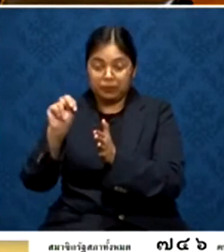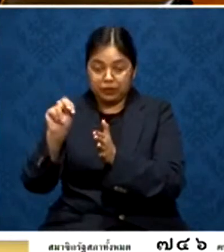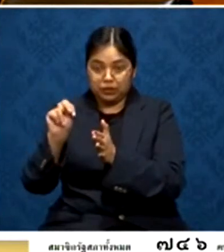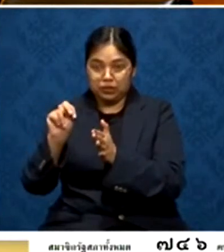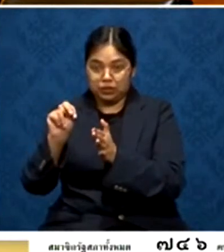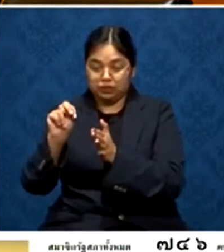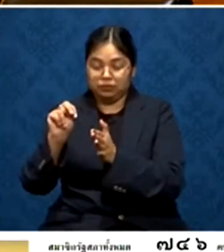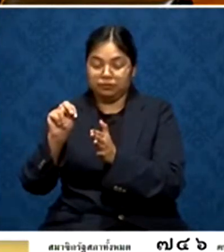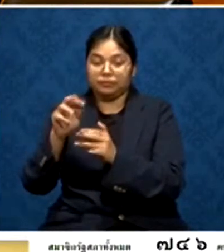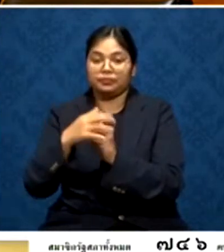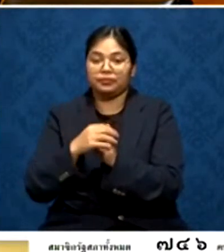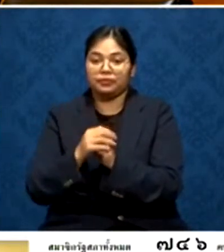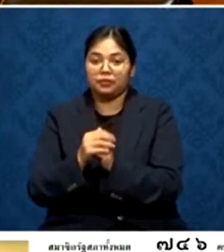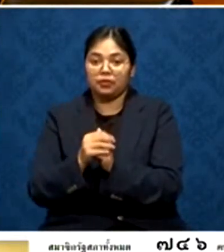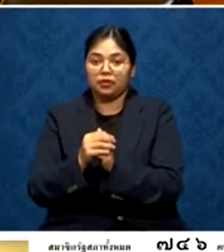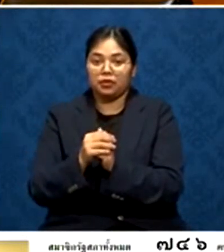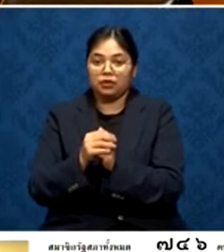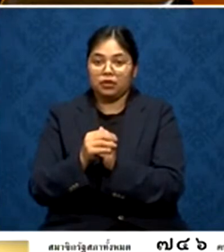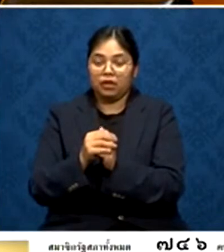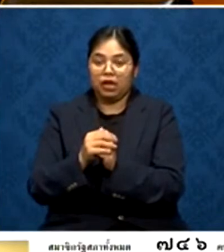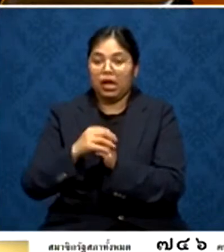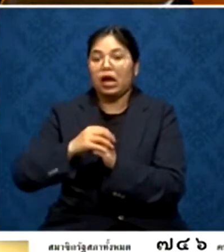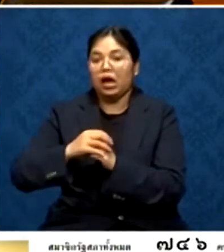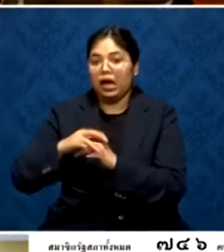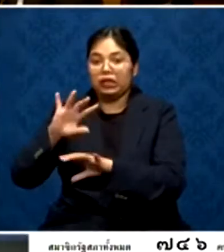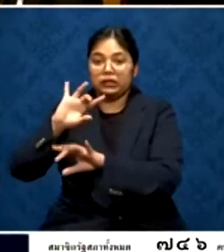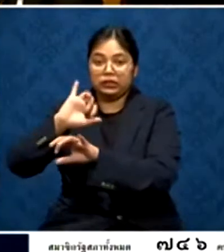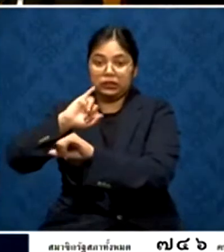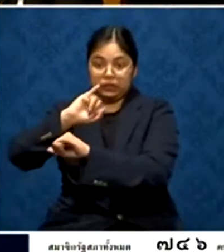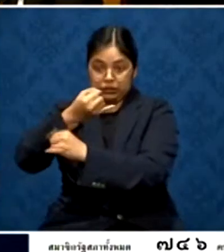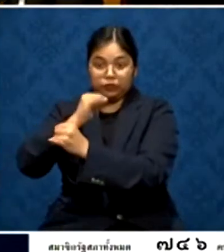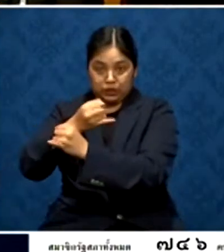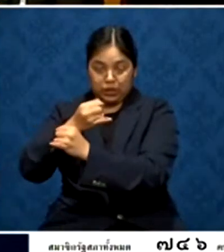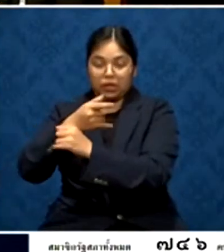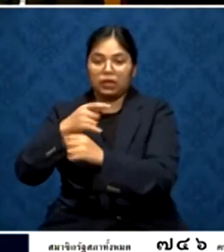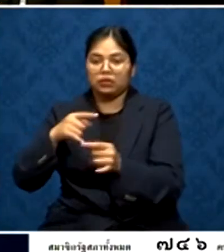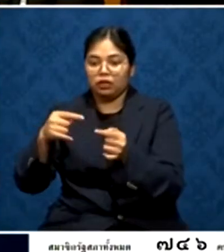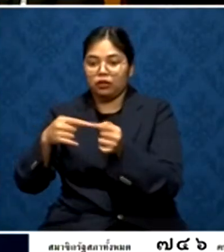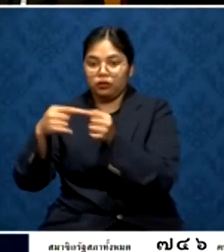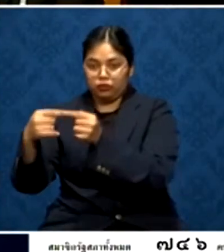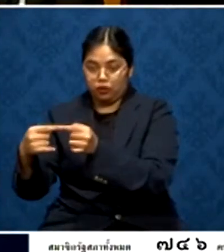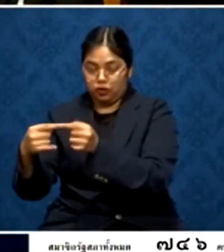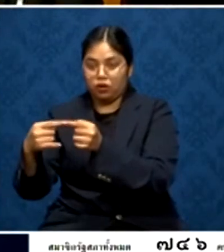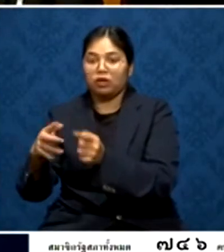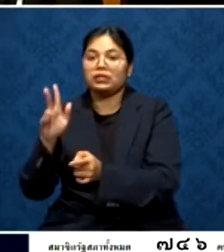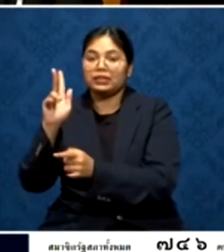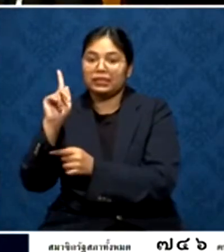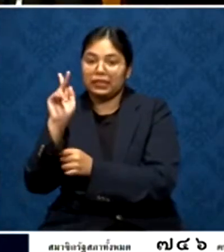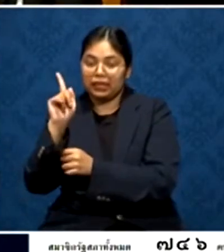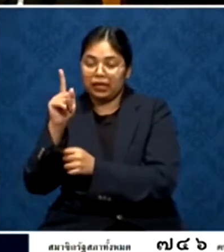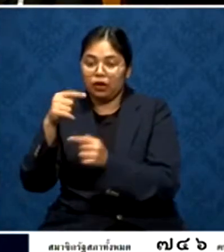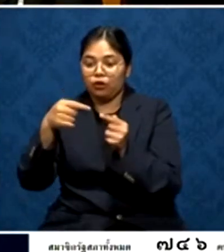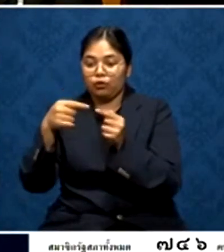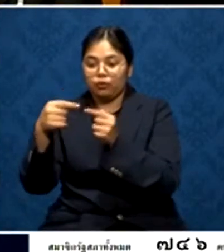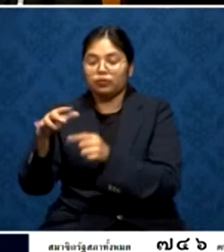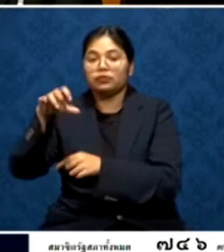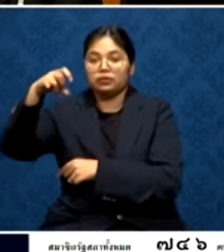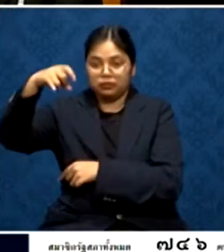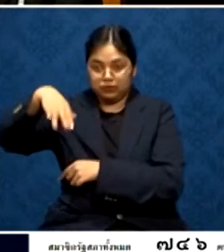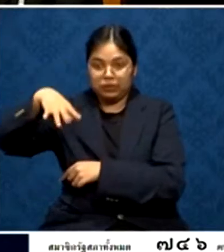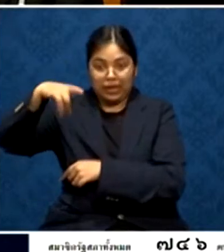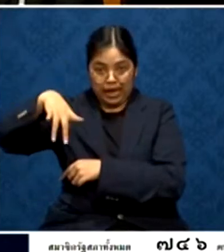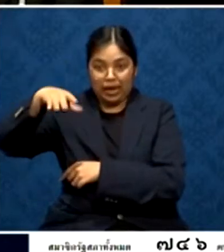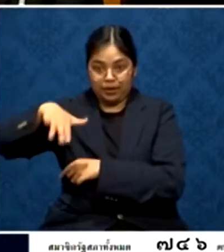ยังสถานีสวนจตุจักรเพื่อไปต่อสายสีเขียวไปยังสถานีสยามสแคว